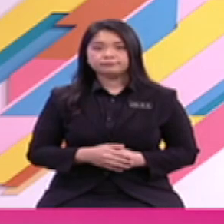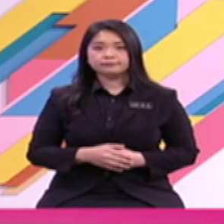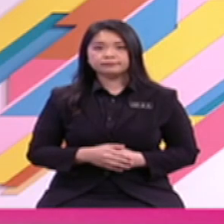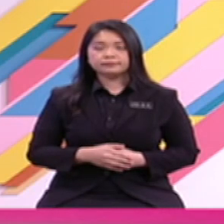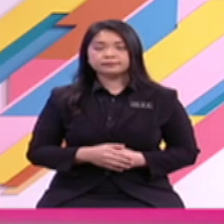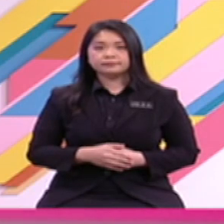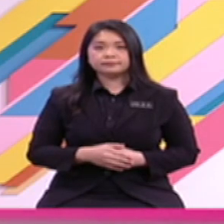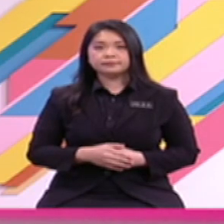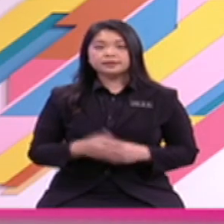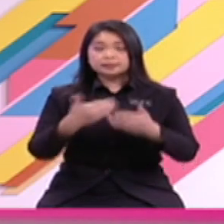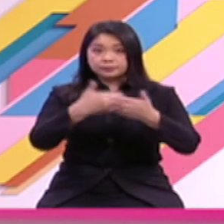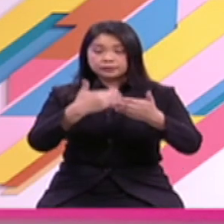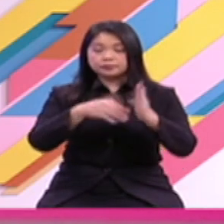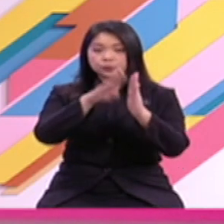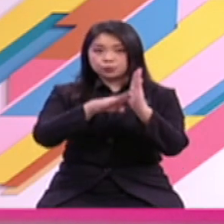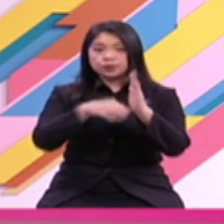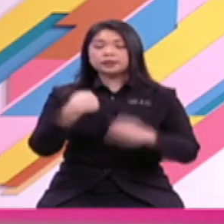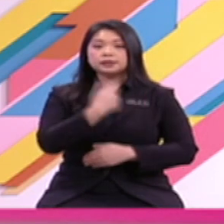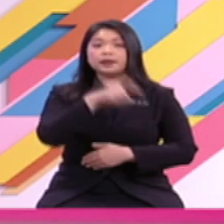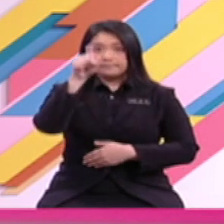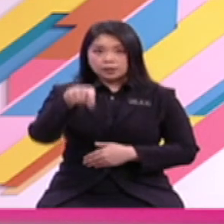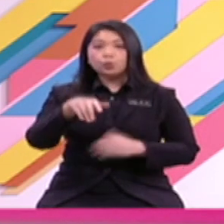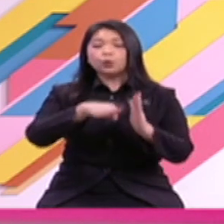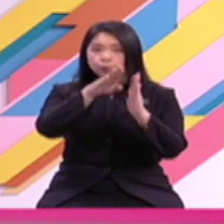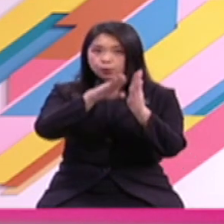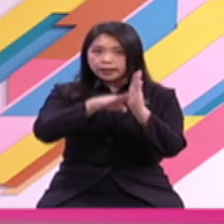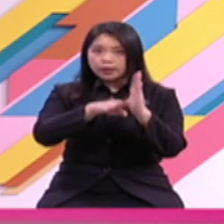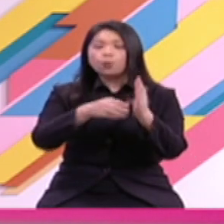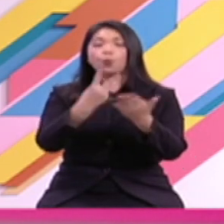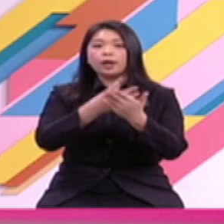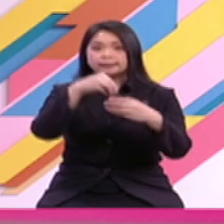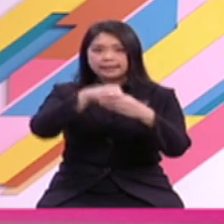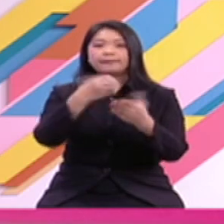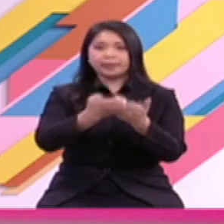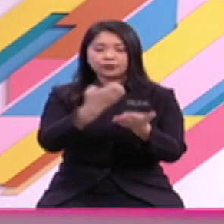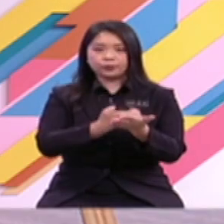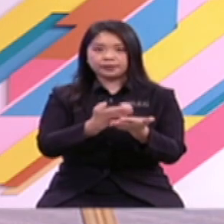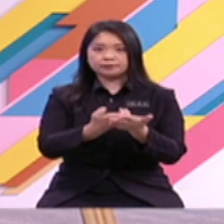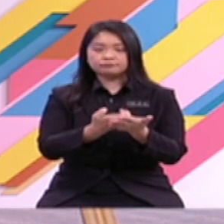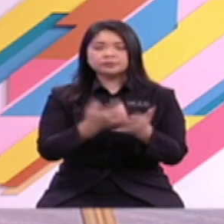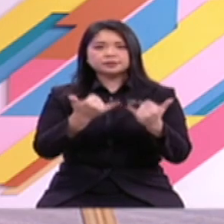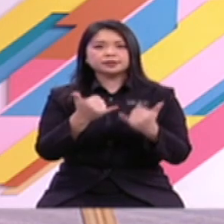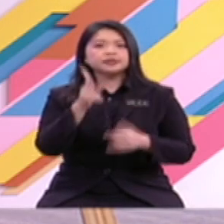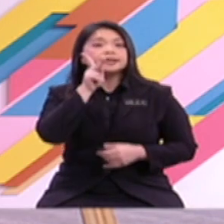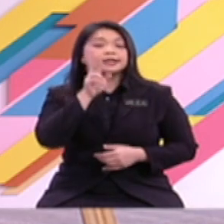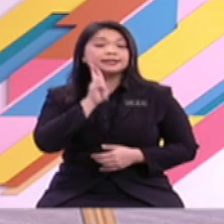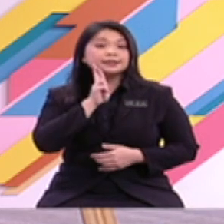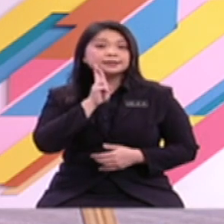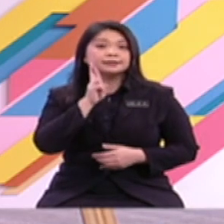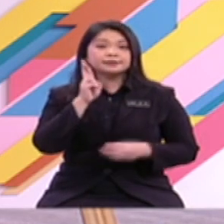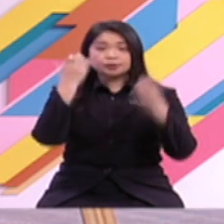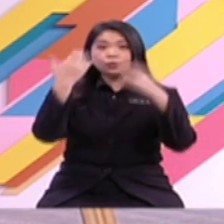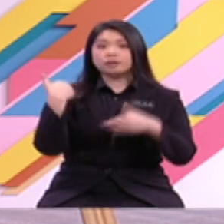menghina mengurangkan meminta ejek kita perlu mengurangkan bekalan uang dalam ekonomi Oke rinoa saya ada buat jus